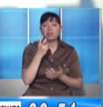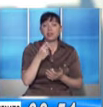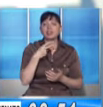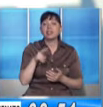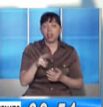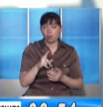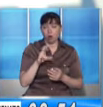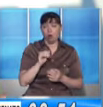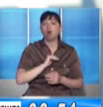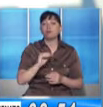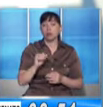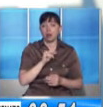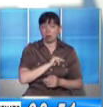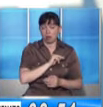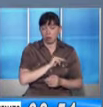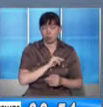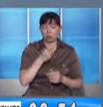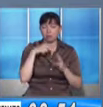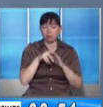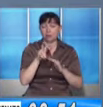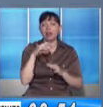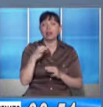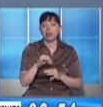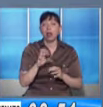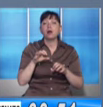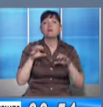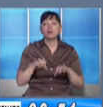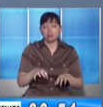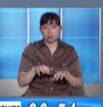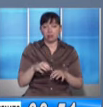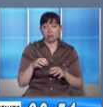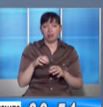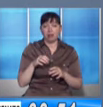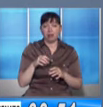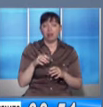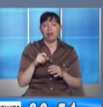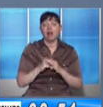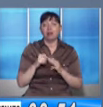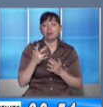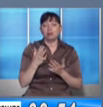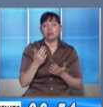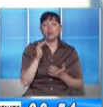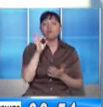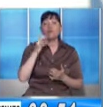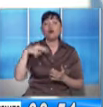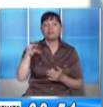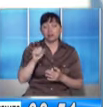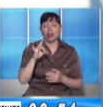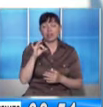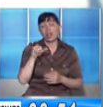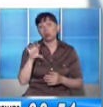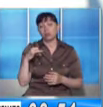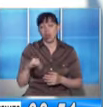salariu oficial, adică echivalentul în lei, firește, ca președinte al Fundației Renato Osatei, sau nu? Am spus